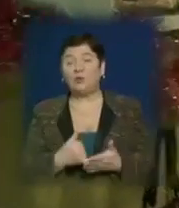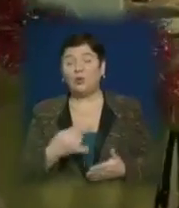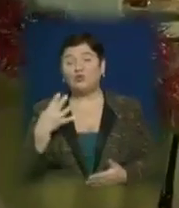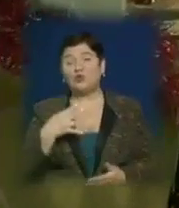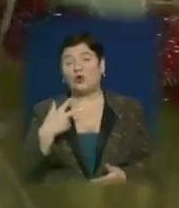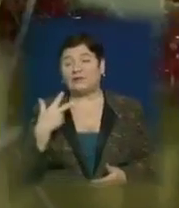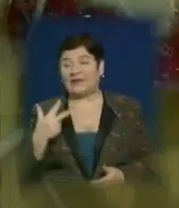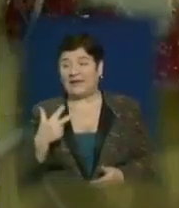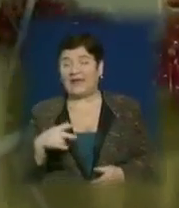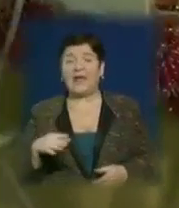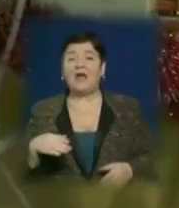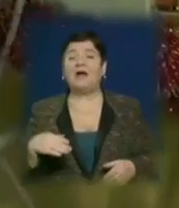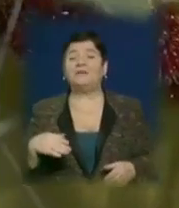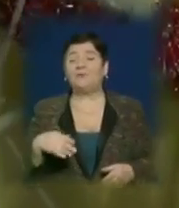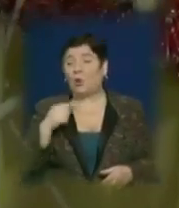40-30, стегно